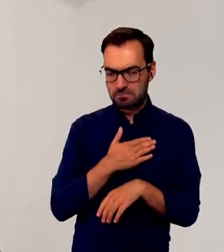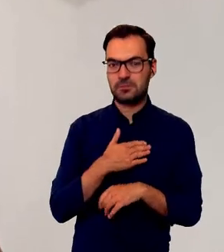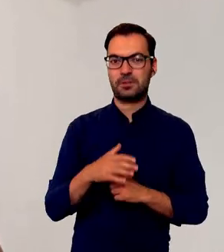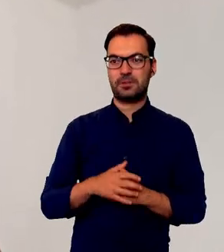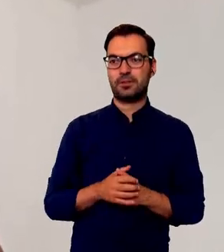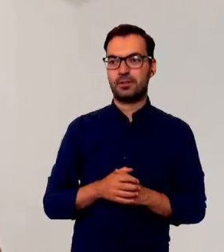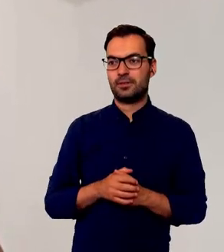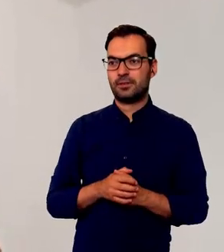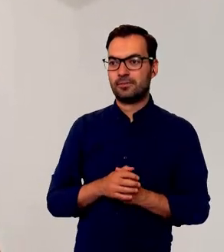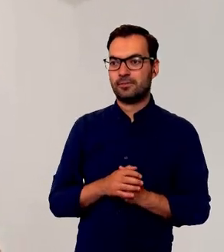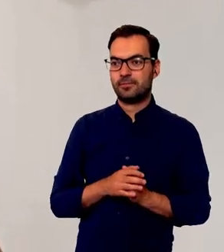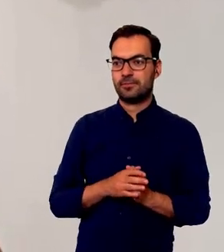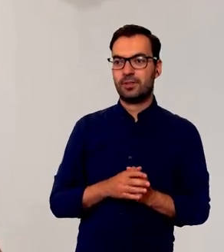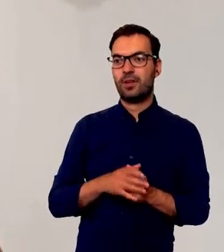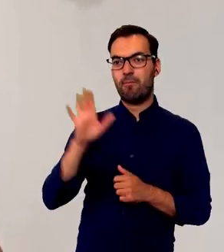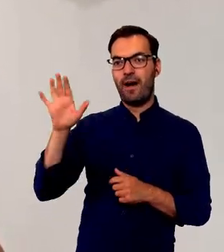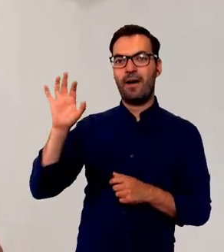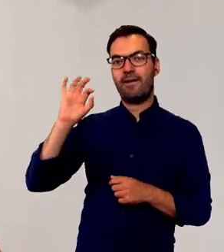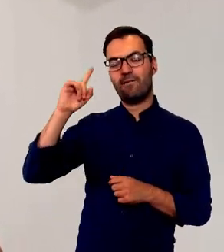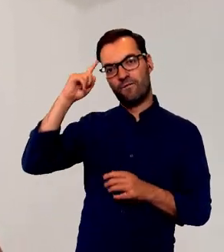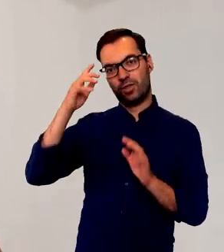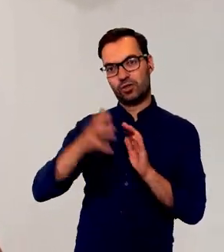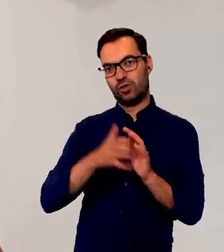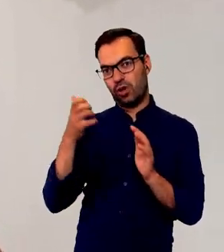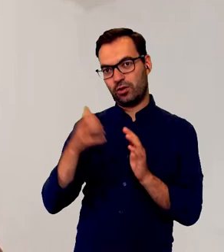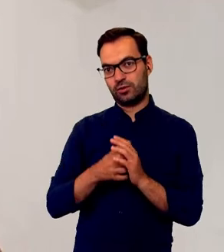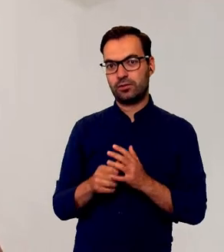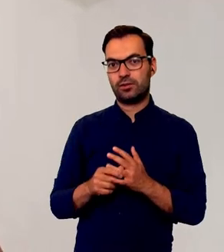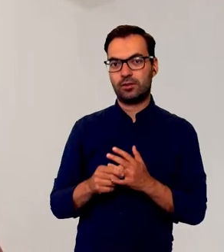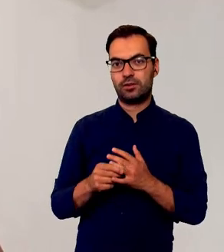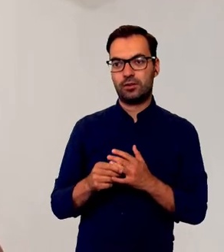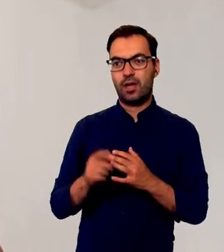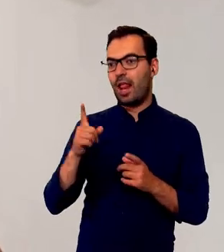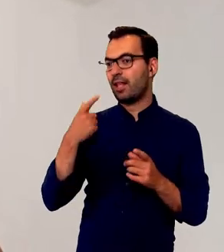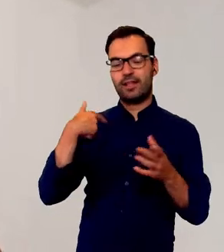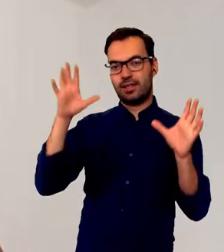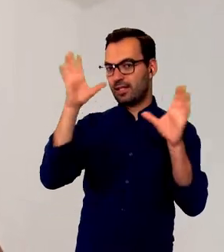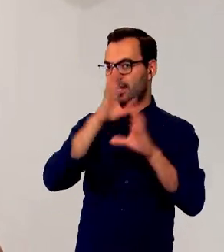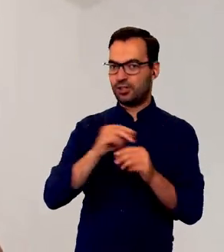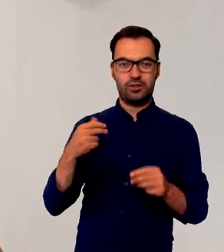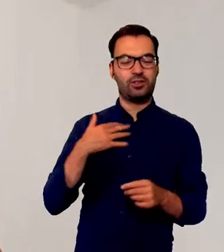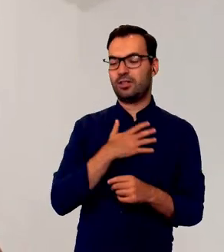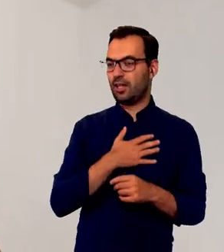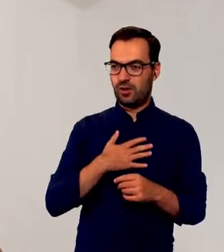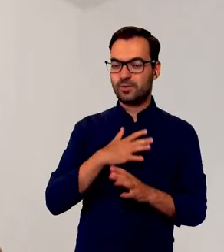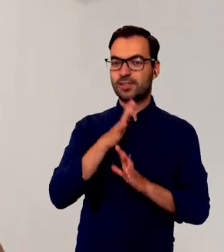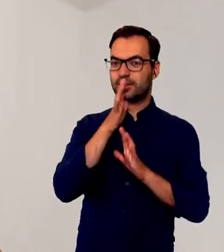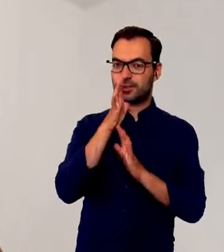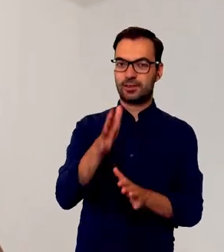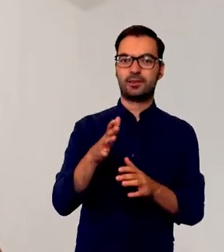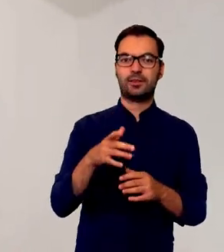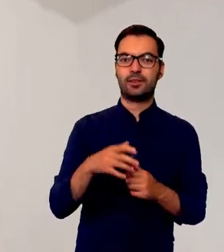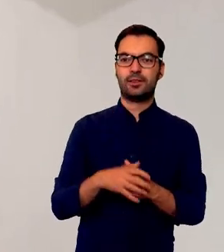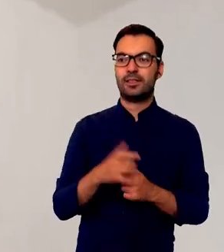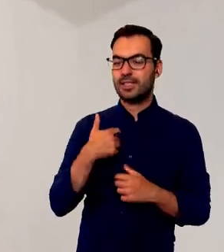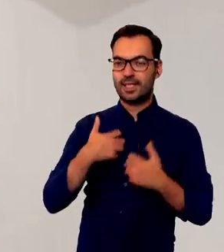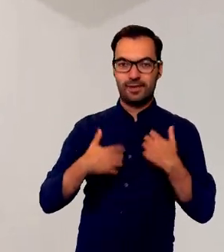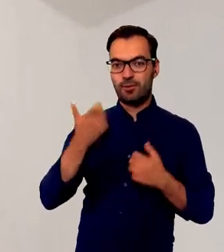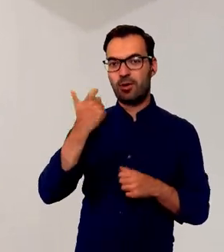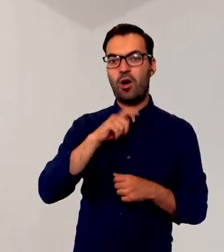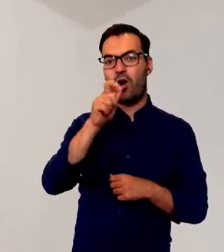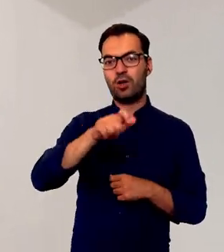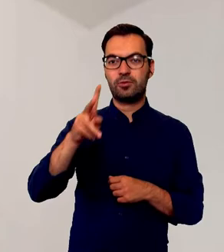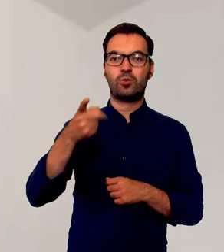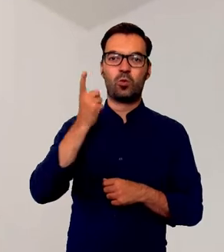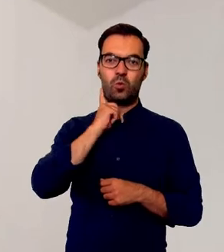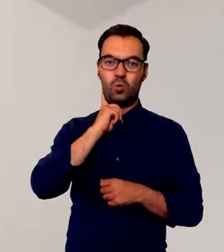tego swojego życia wnioski, natomiast nie szanuję, nie lubię, nie znoszę, drażnią mnie osoby,